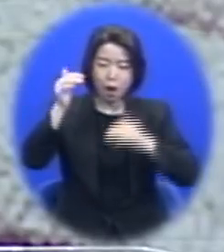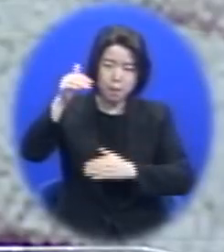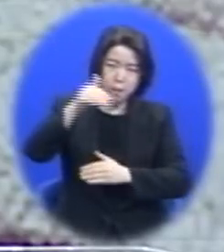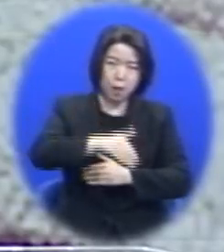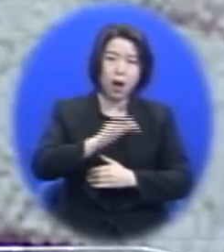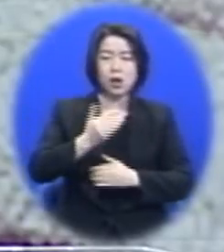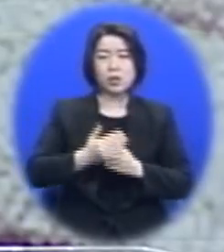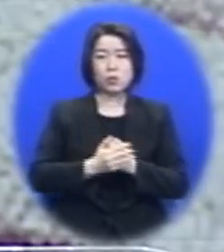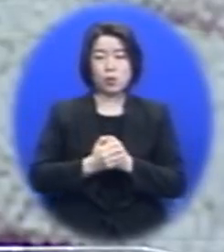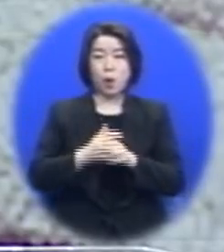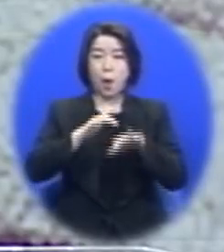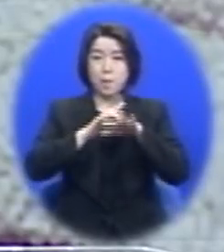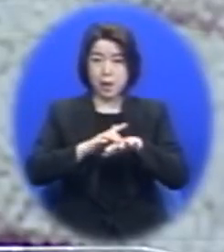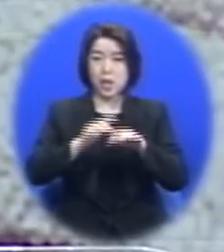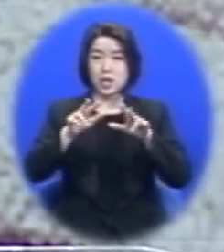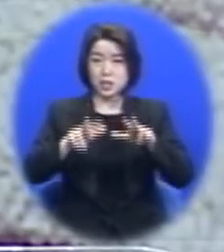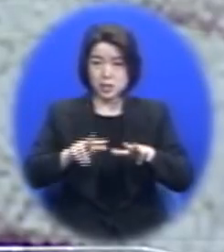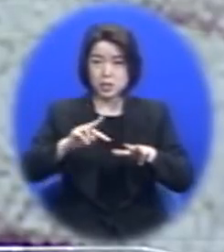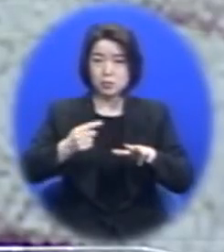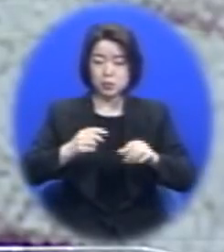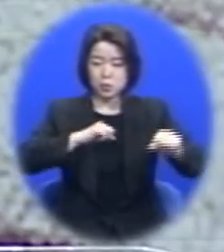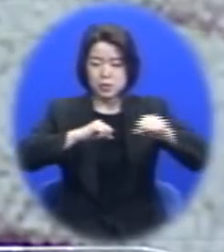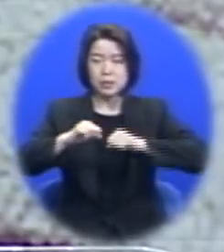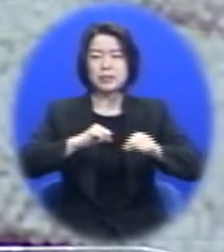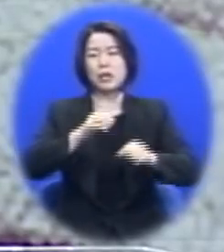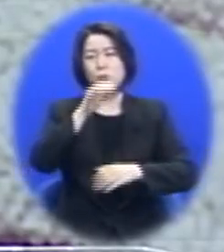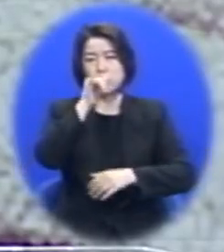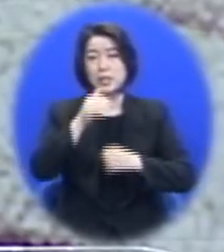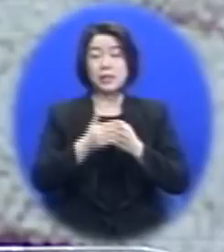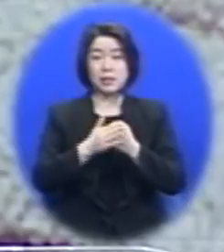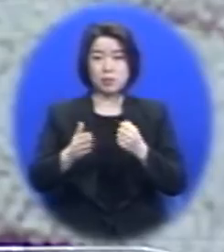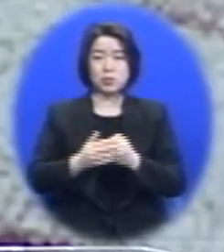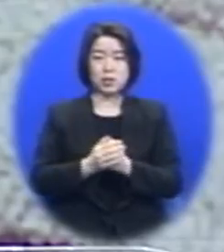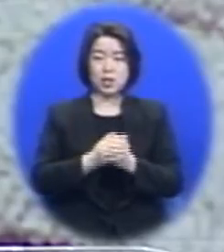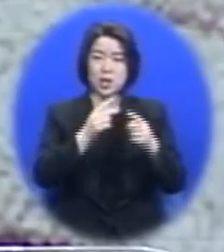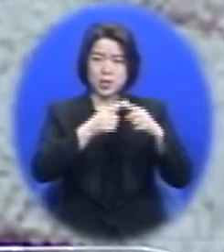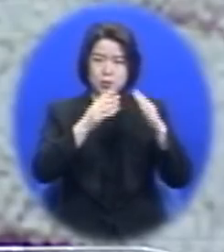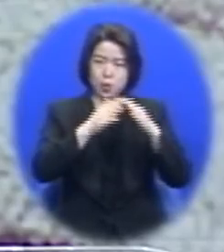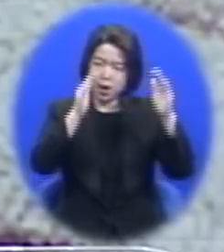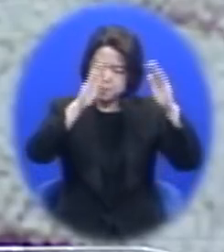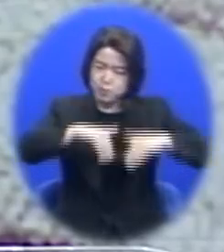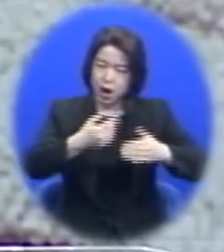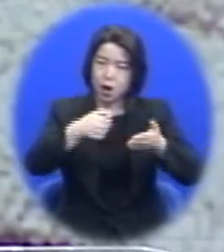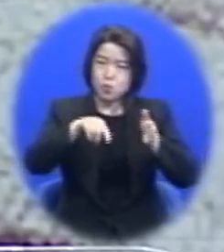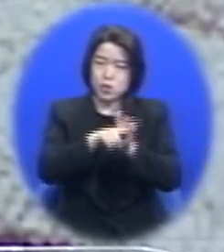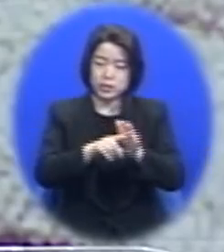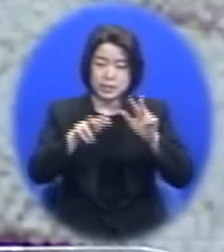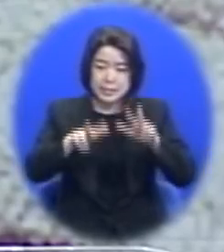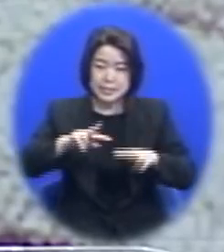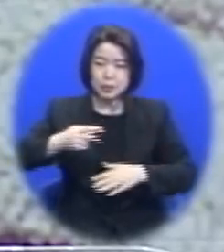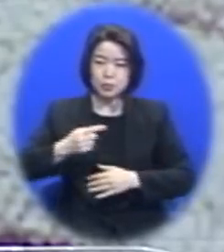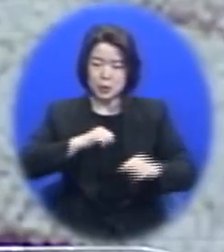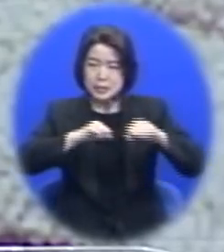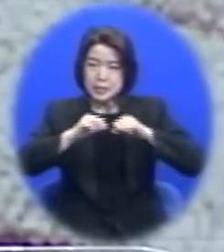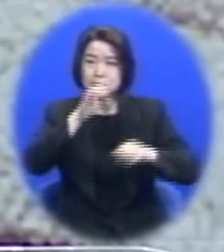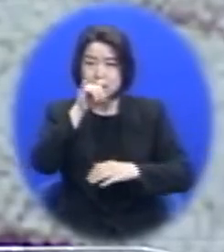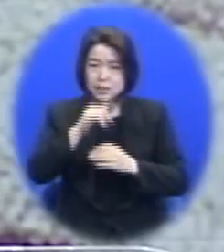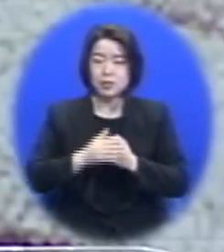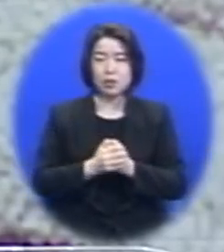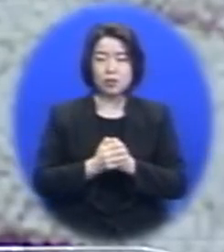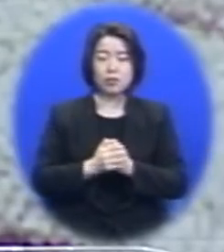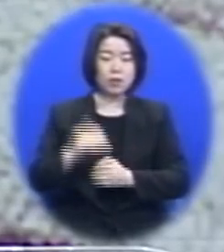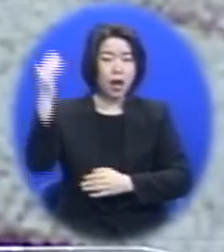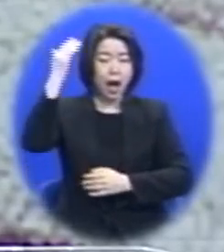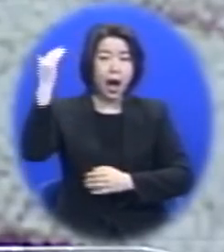왜냐하면 마귀가 지금도 역사하고 있기 때문에 교회를 무너뜨리려고 지금도 역사 알기 때문에 한국교회는